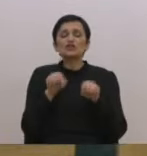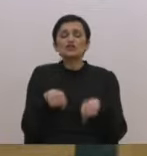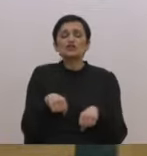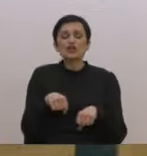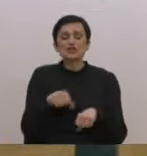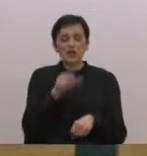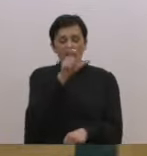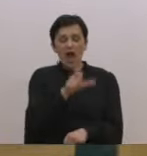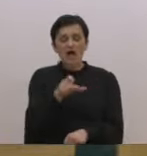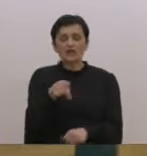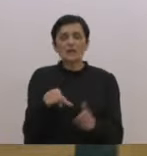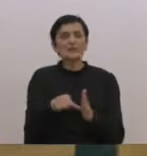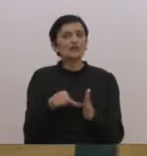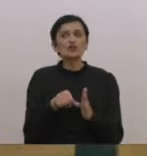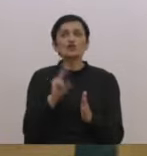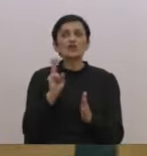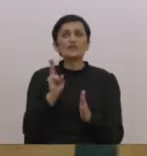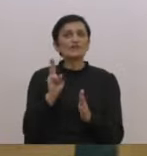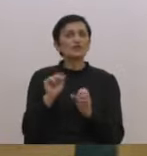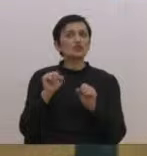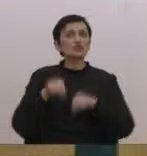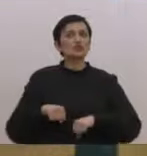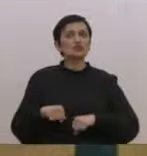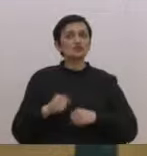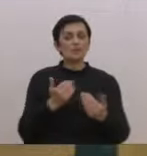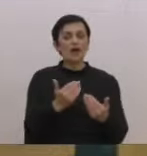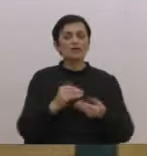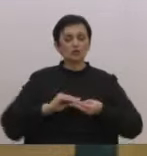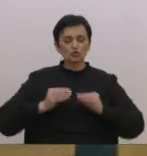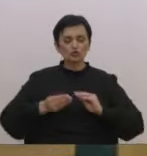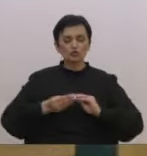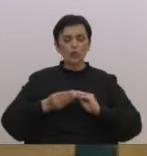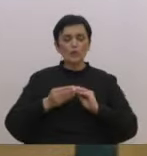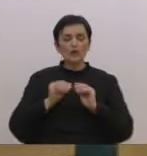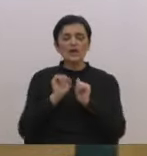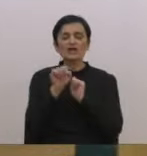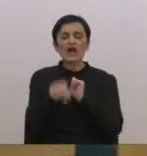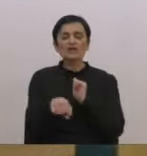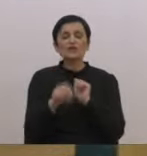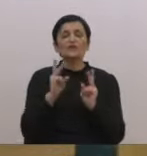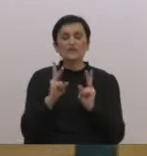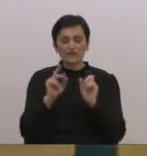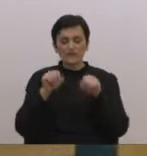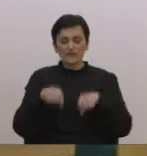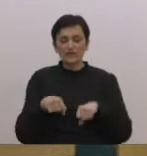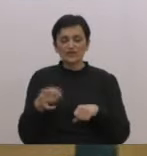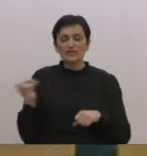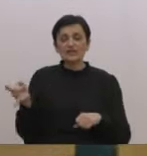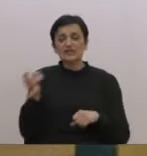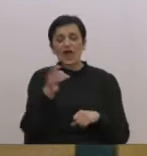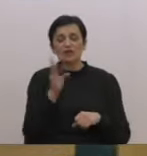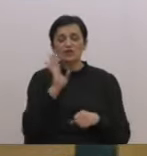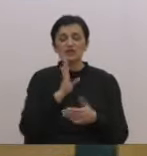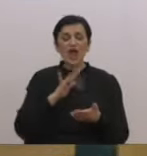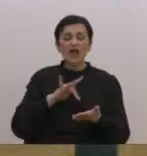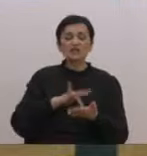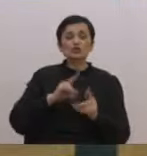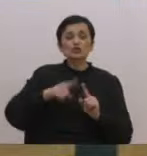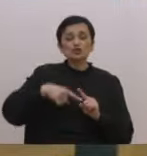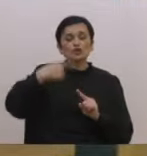ადამიანების დახმარებას? ვინ შეძლებს მათი პრობლემების გადაჭრას? ვინ შეძლებს რეგიონებში თუ დედაქალაქში